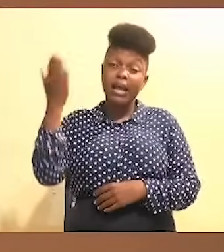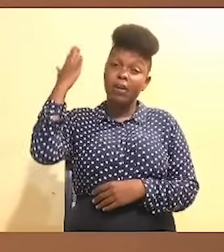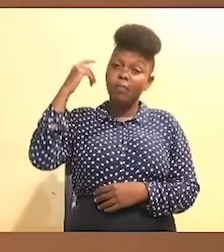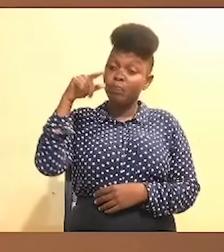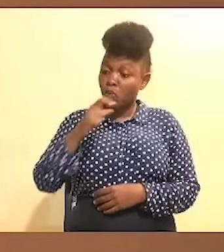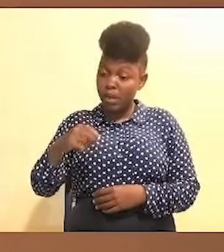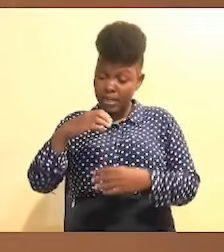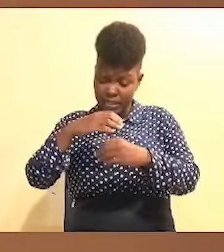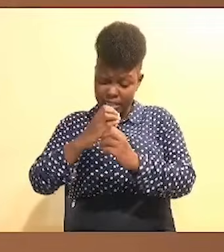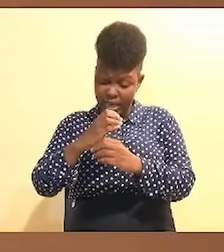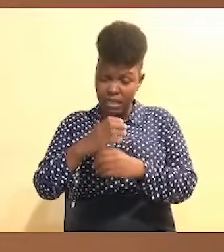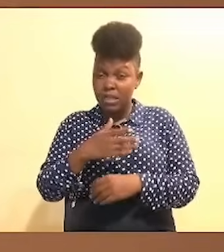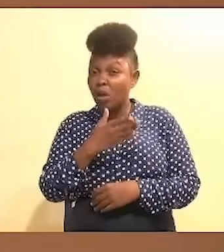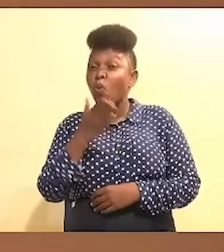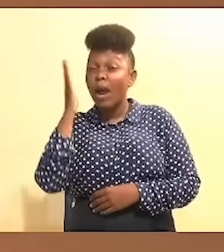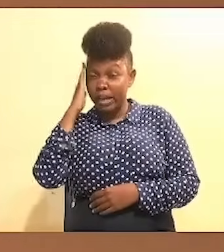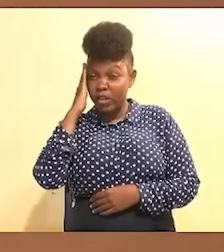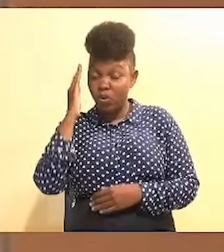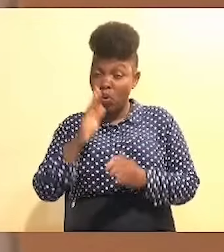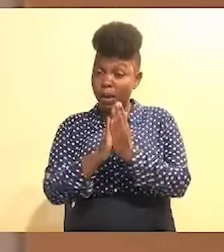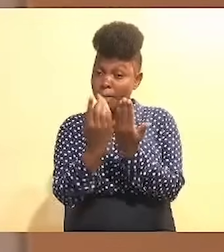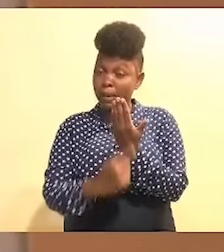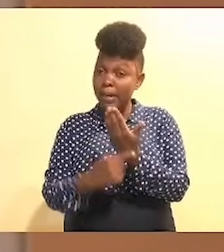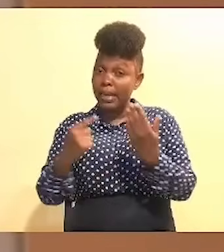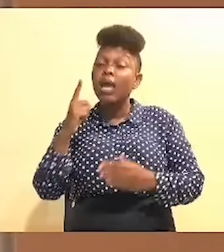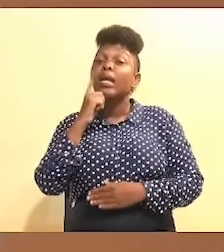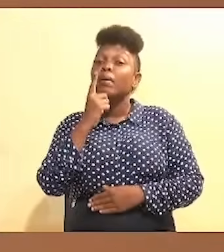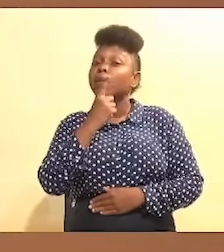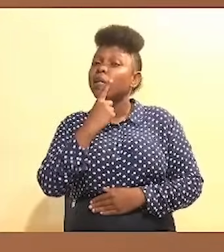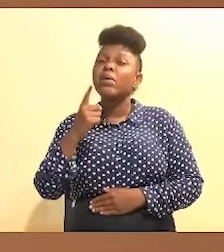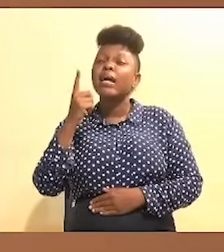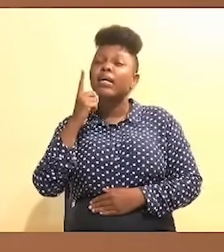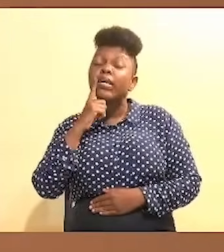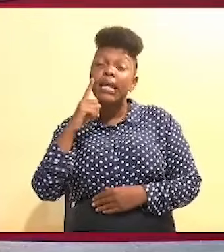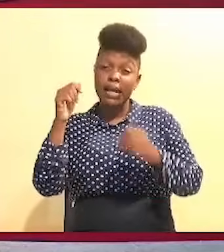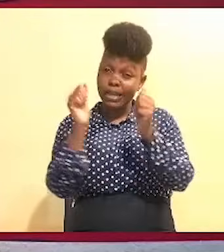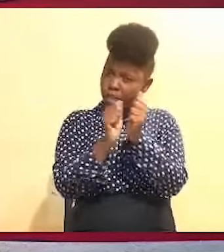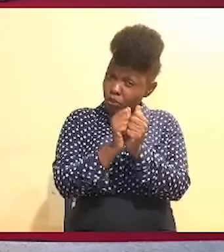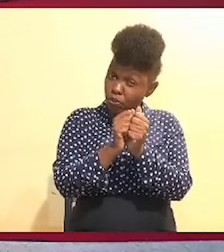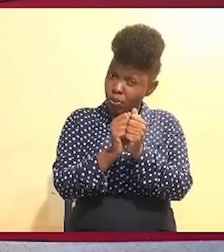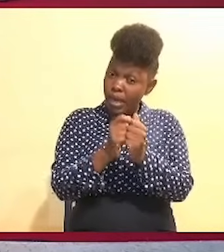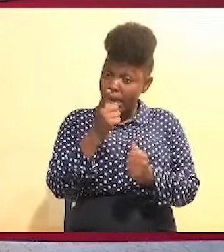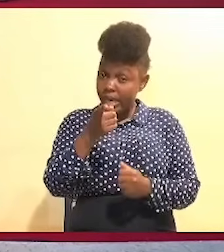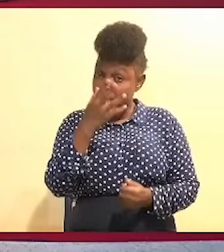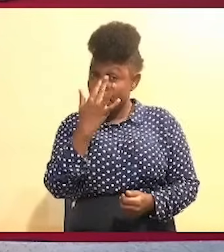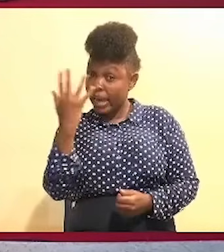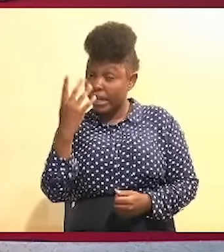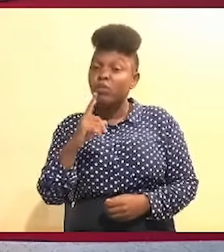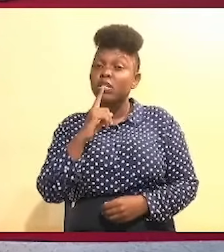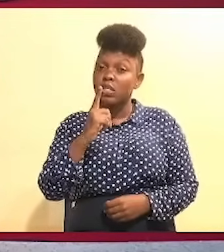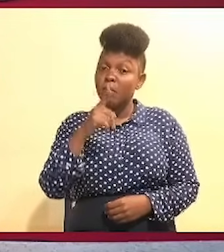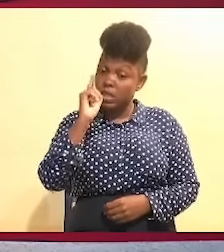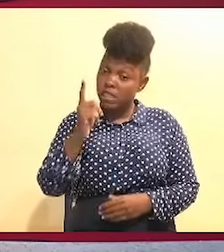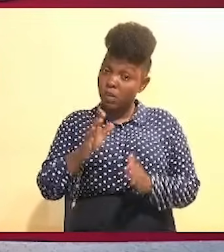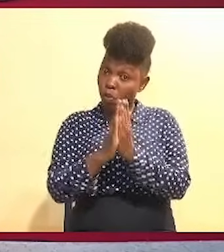Wanasayansi light wangelijua Biblia ina majibu ya kila kitu. Hizi aina tunazoongelea zipo kwenye